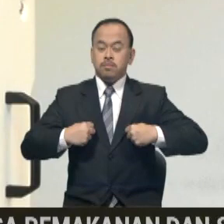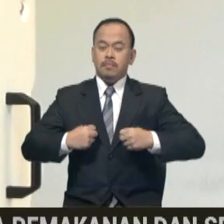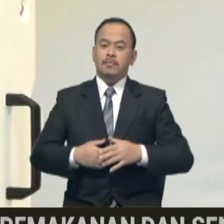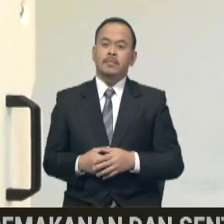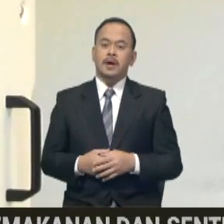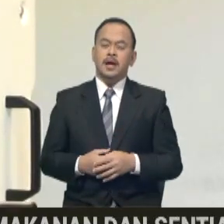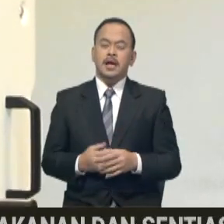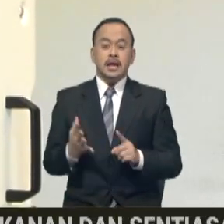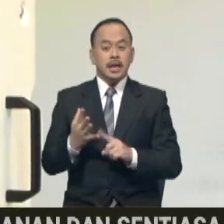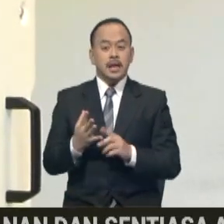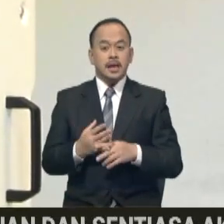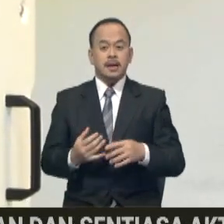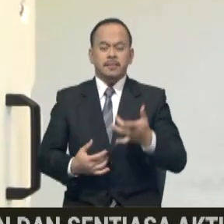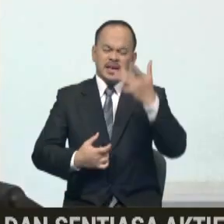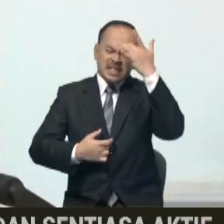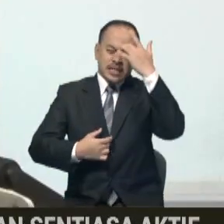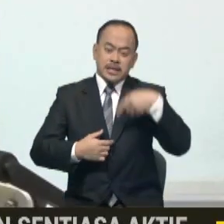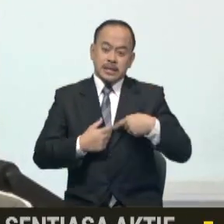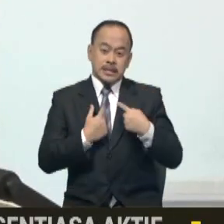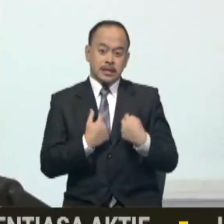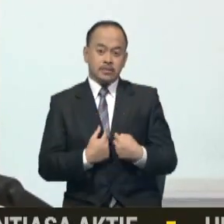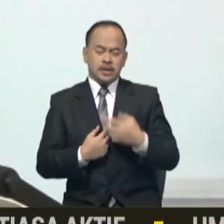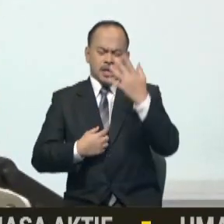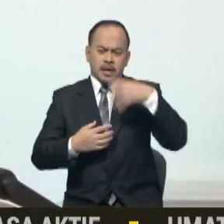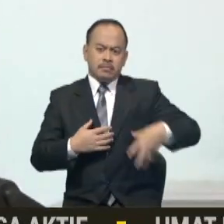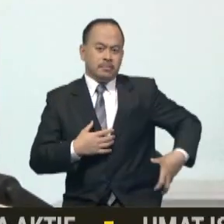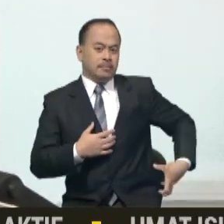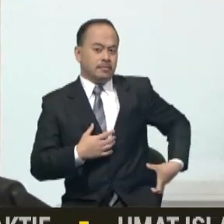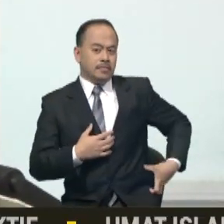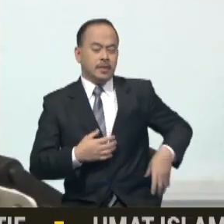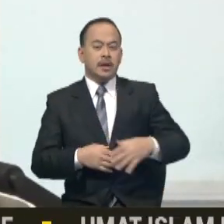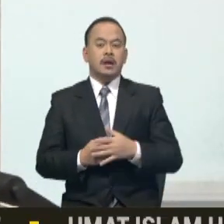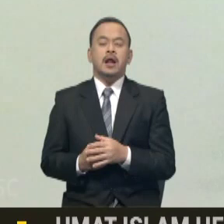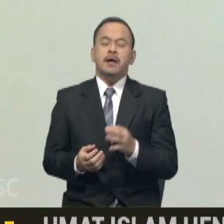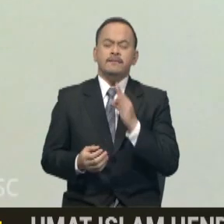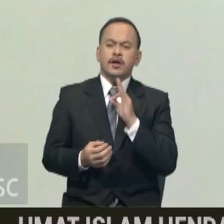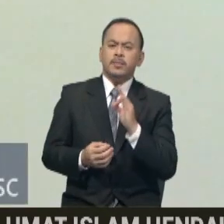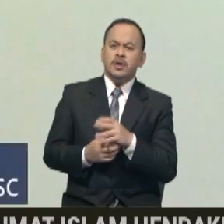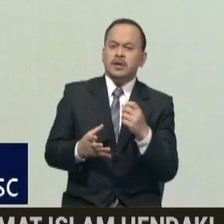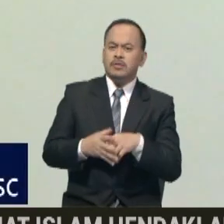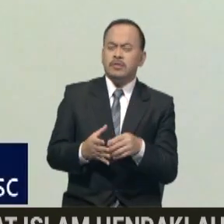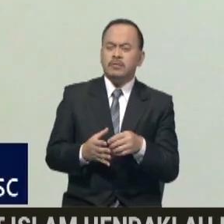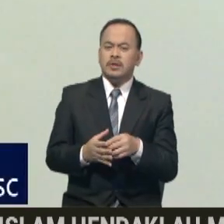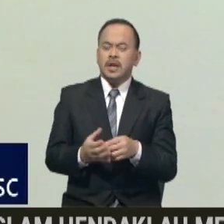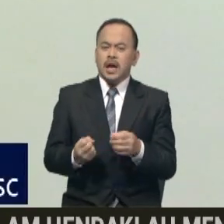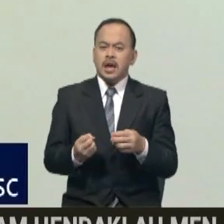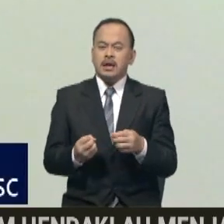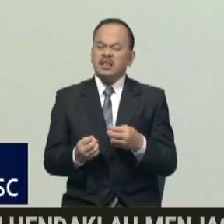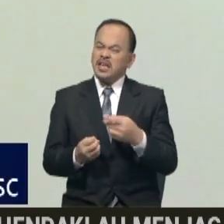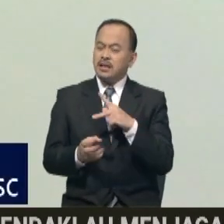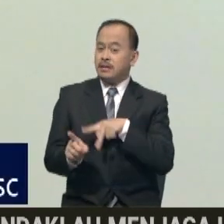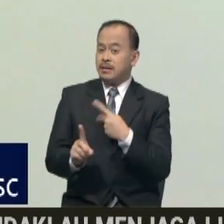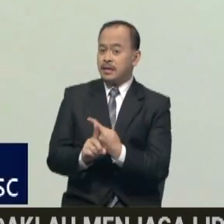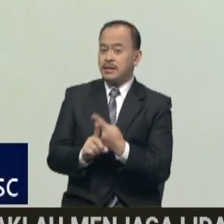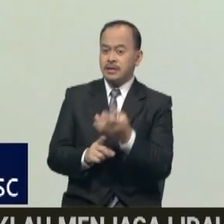penyakit jantung, penyakit buah pinggang, ini semuanya boleh adalah risiko-risiko strok. Orang yang merokok, tabiat